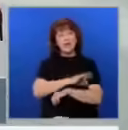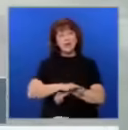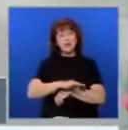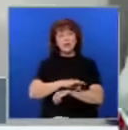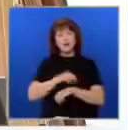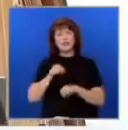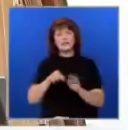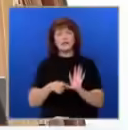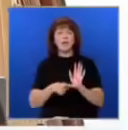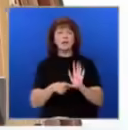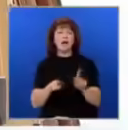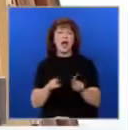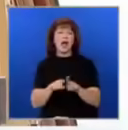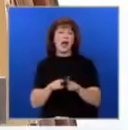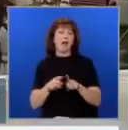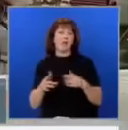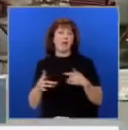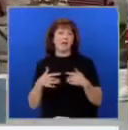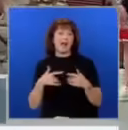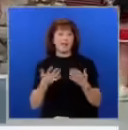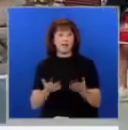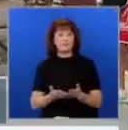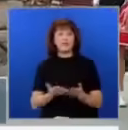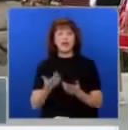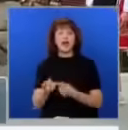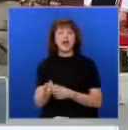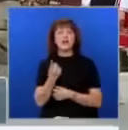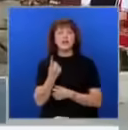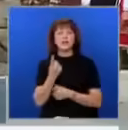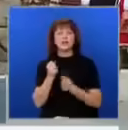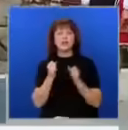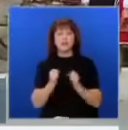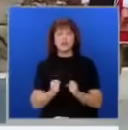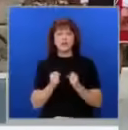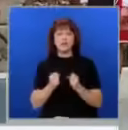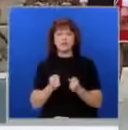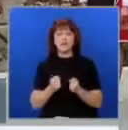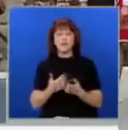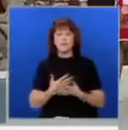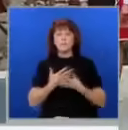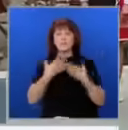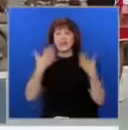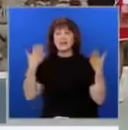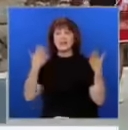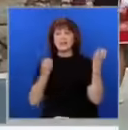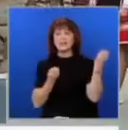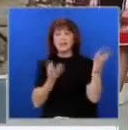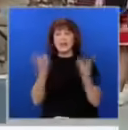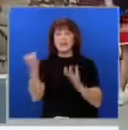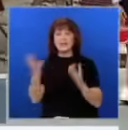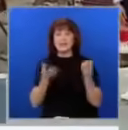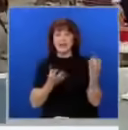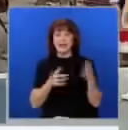съединението показаха членове на комитет Родолюбие, а хиляди очакват вече и празничната заря на площада тази вечер.